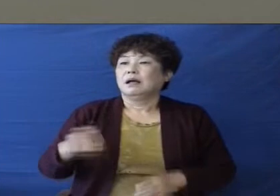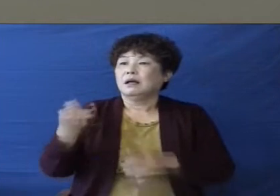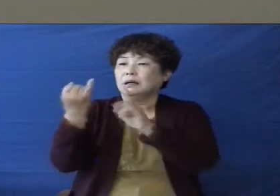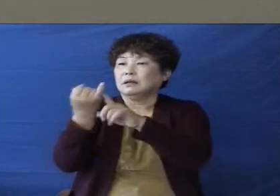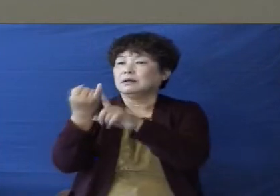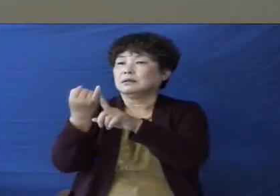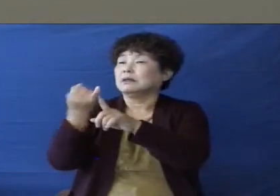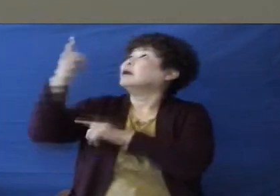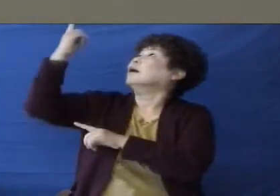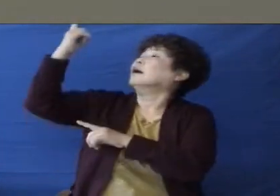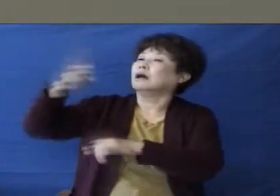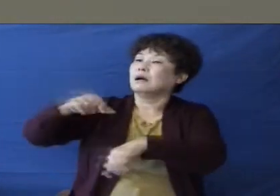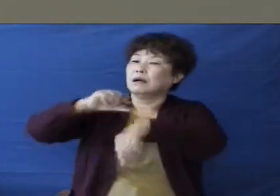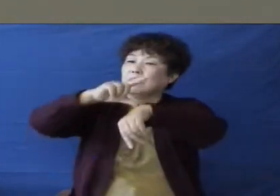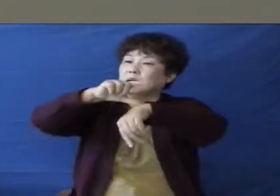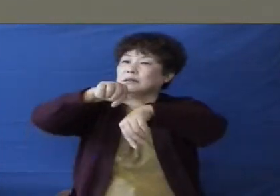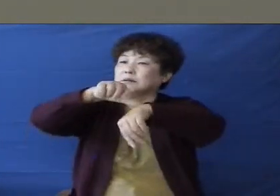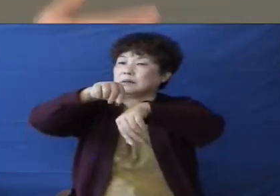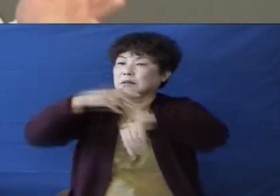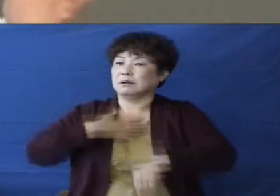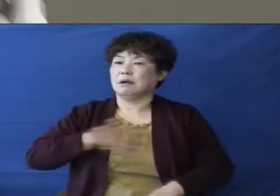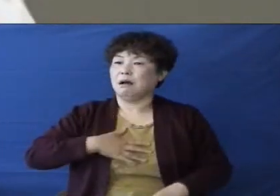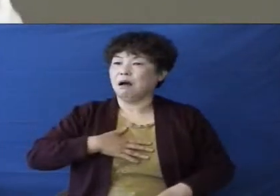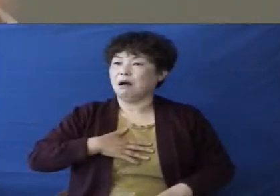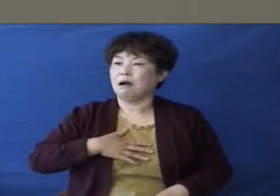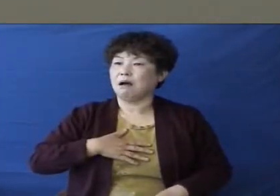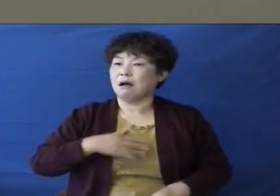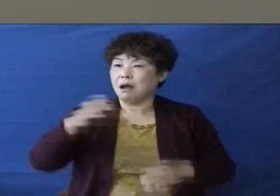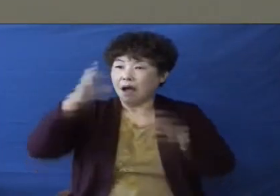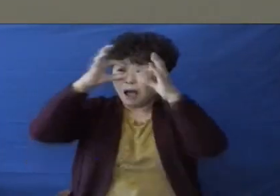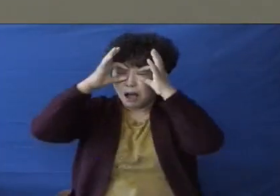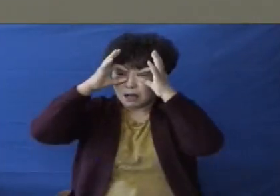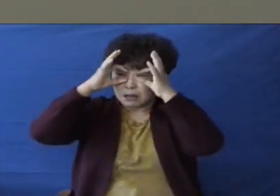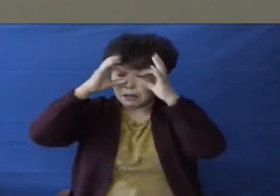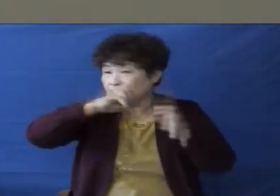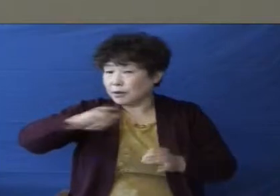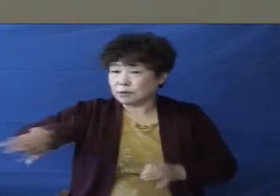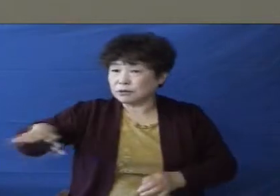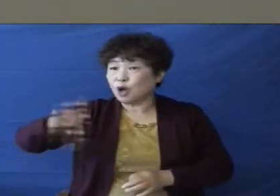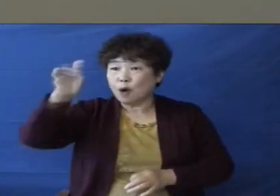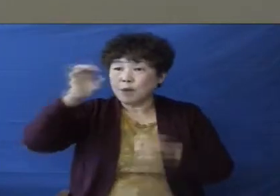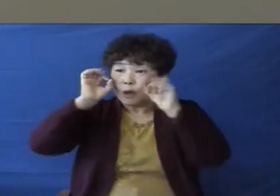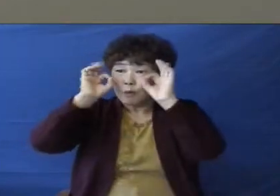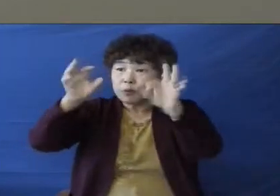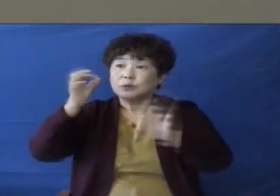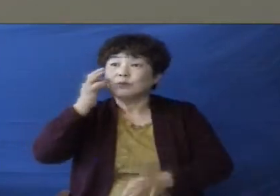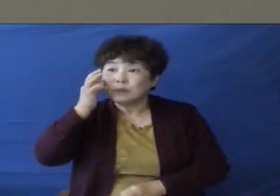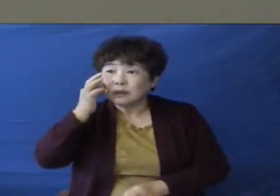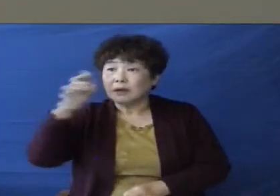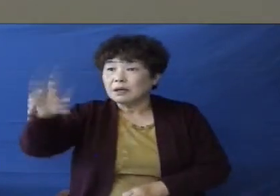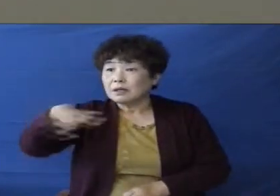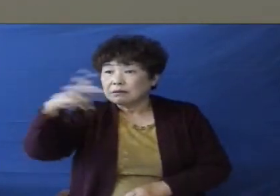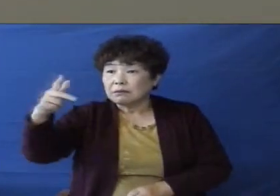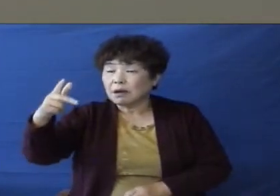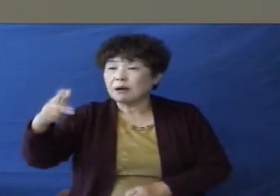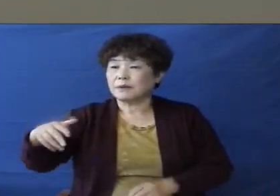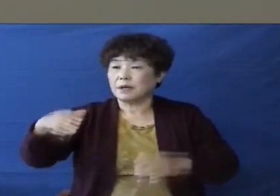마치는 거야 그러니까 안경을 벗고 이제 가게 된 겁니다 눈이